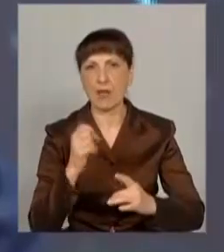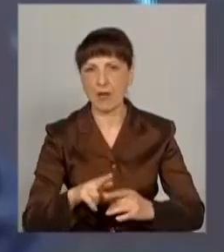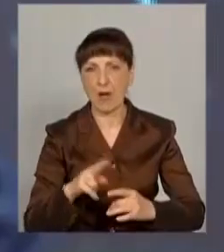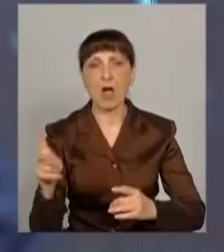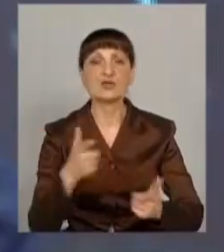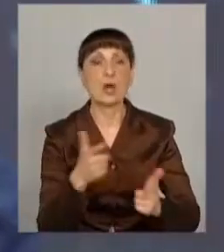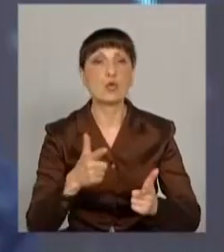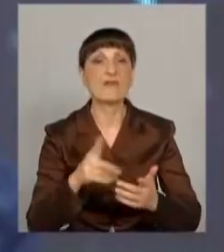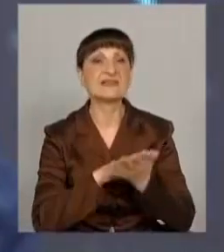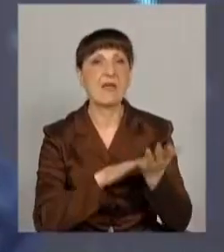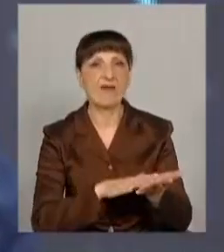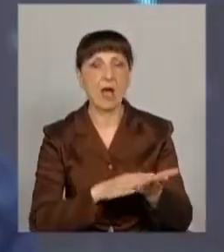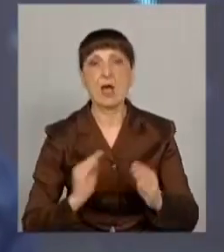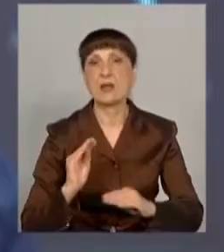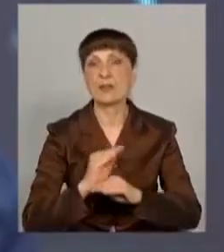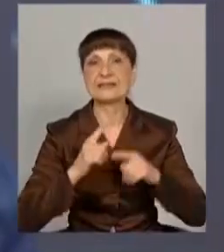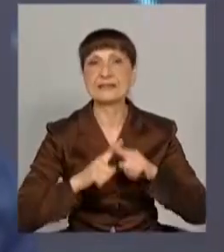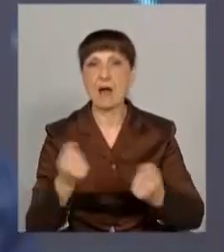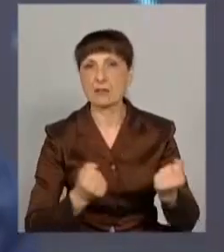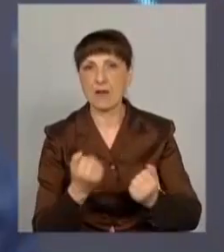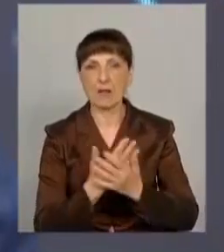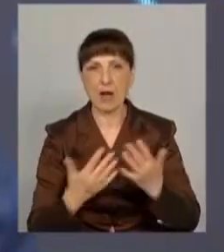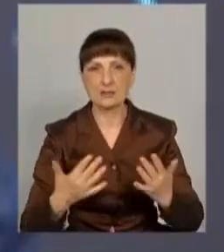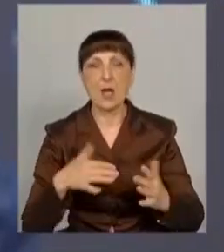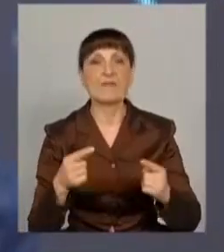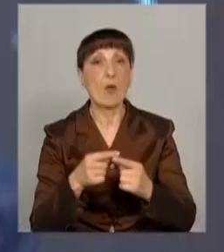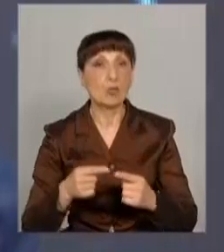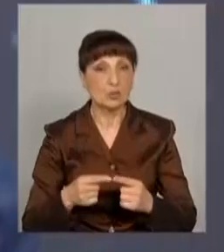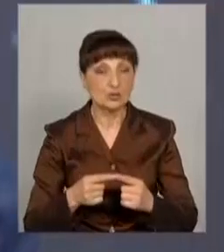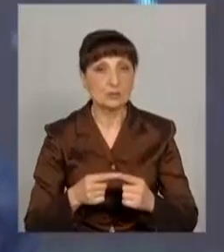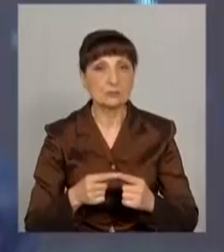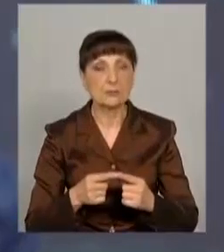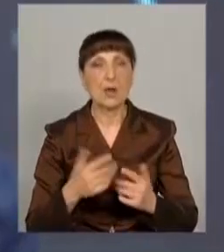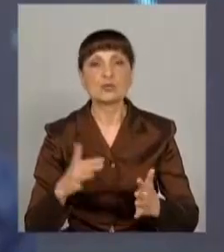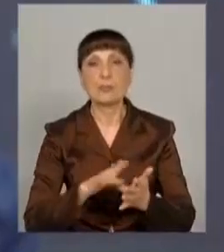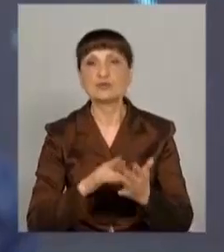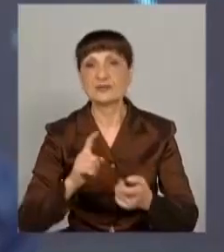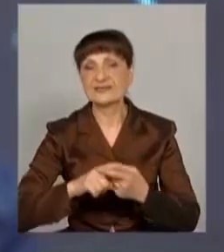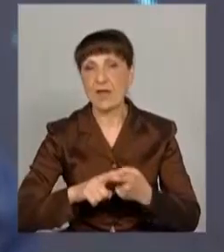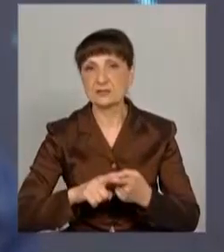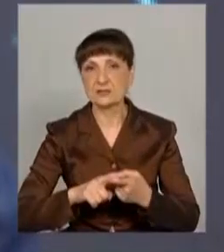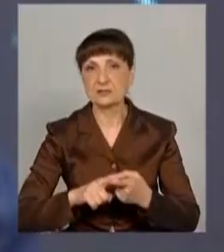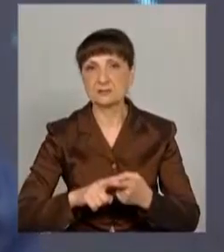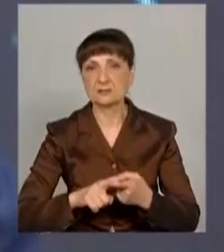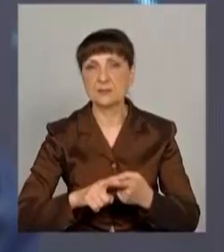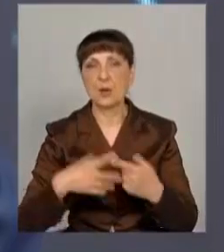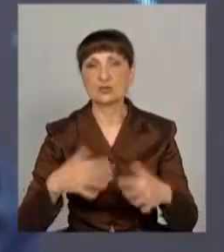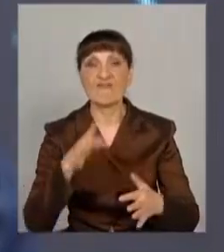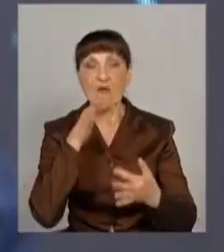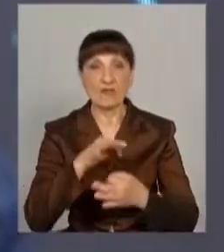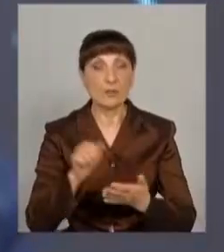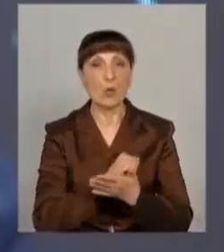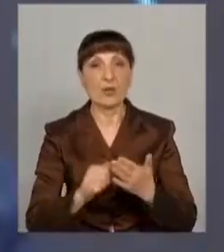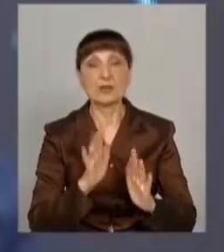заявку. Дополнительной техники мы во время уточнения, если бюджетную заявку подадут вовремя, документы